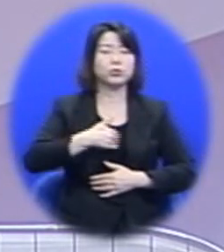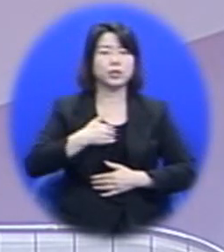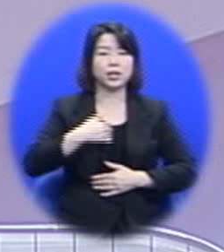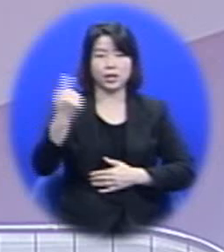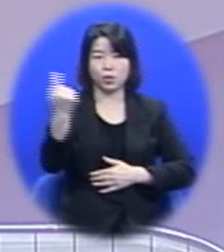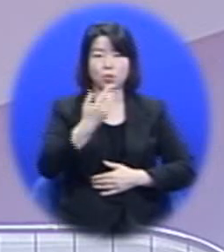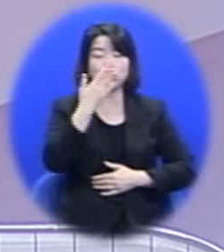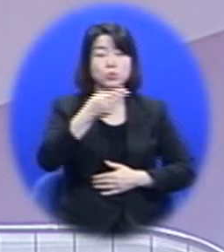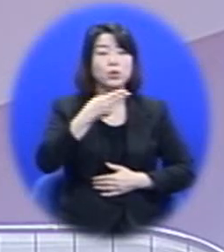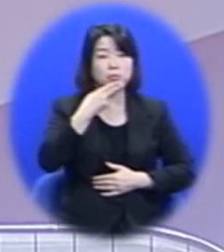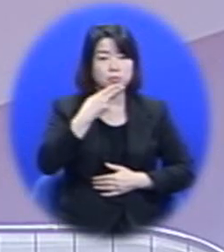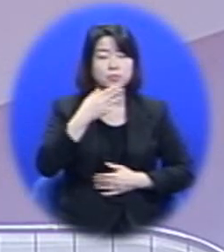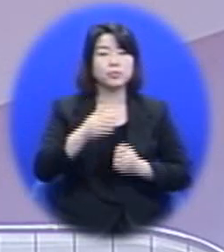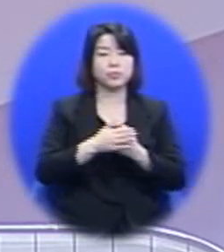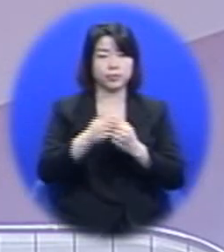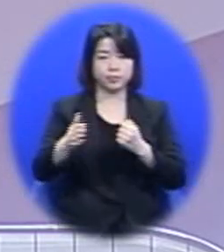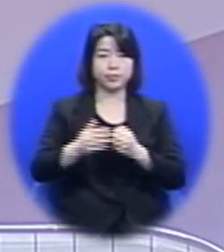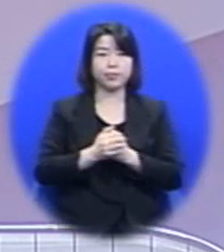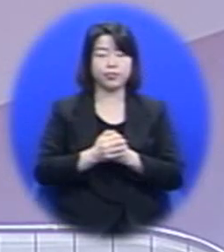없으니